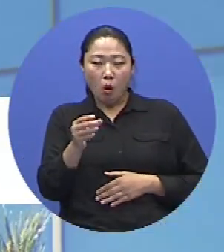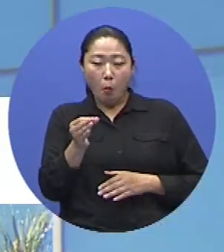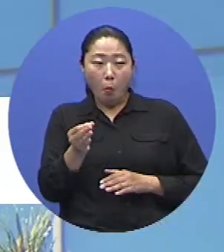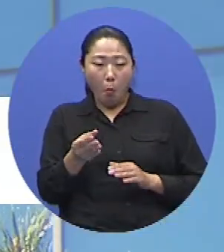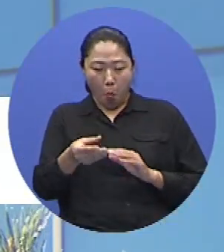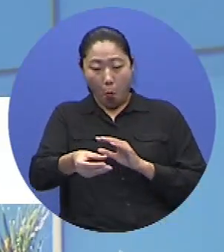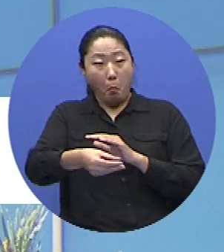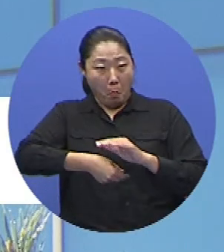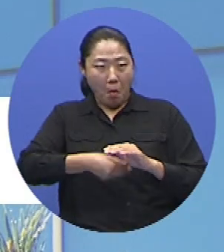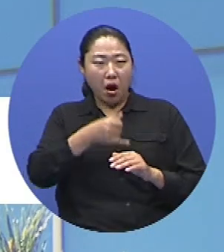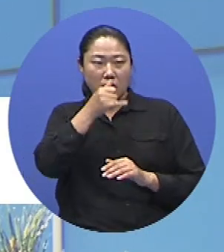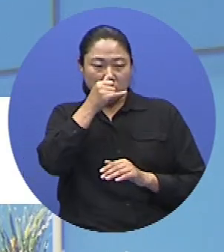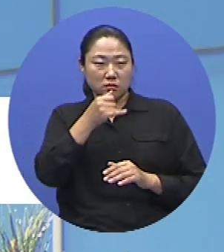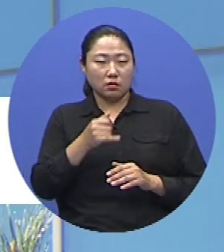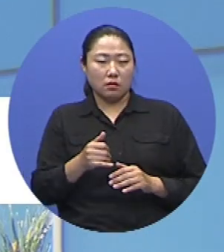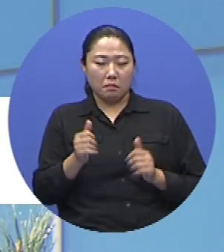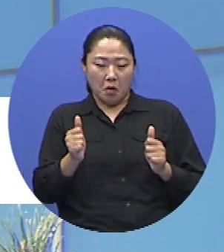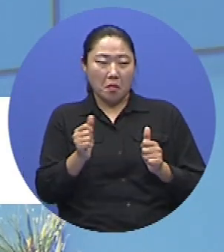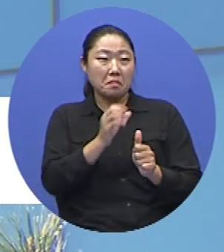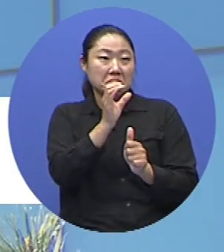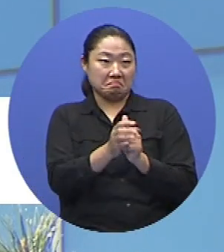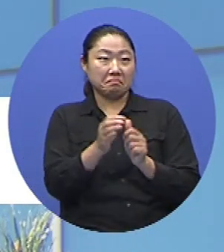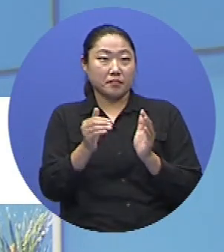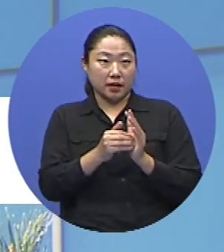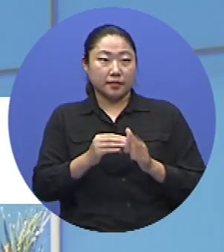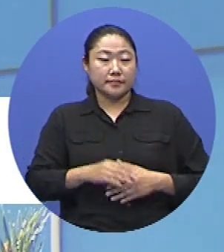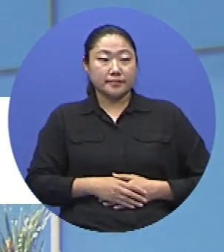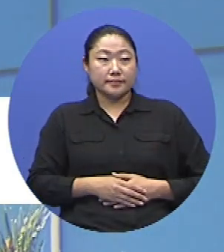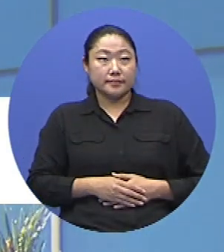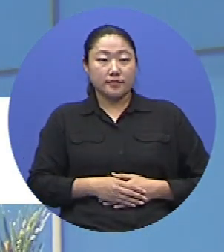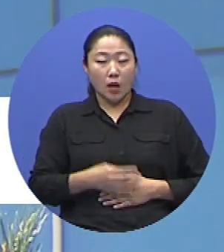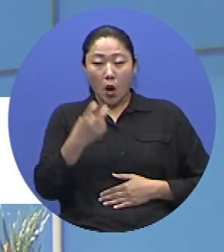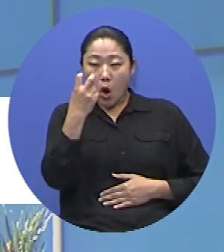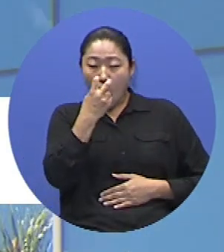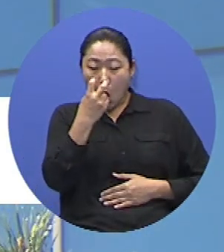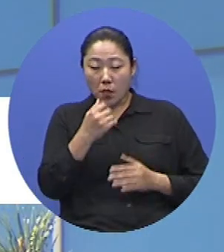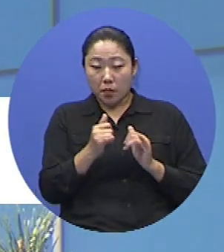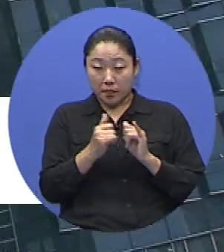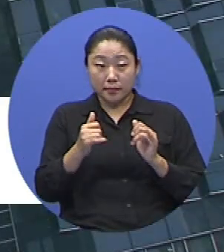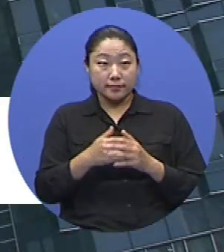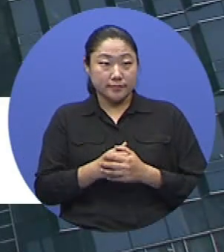금품을 받은 혐의로 재판에 넘겨졌습니다. 한편 검찰은 이